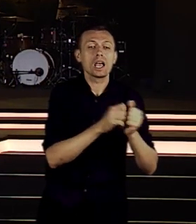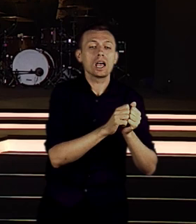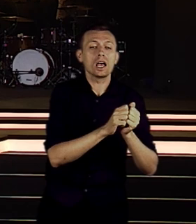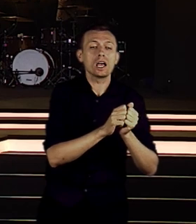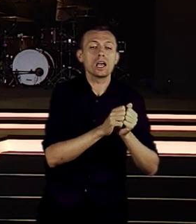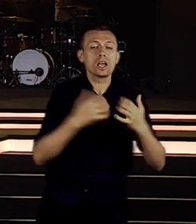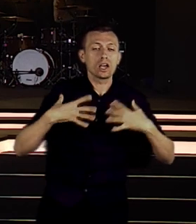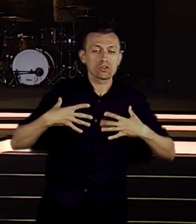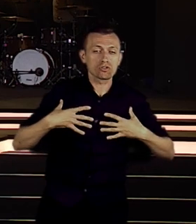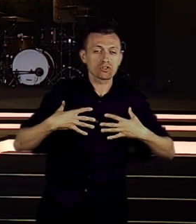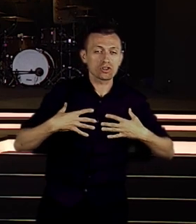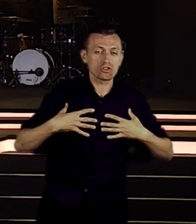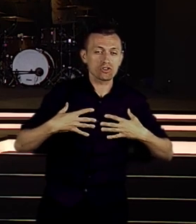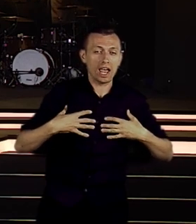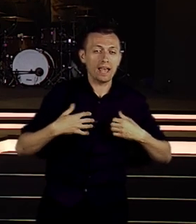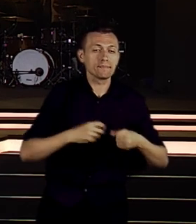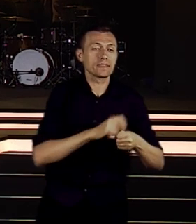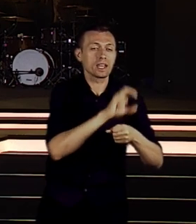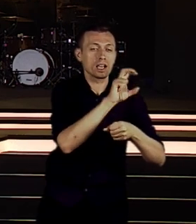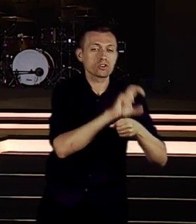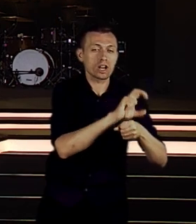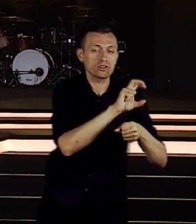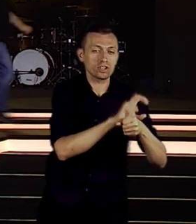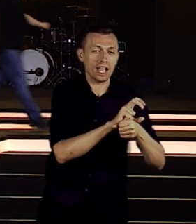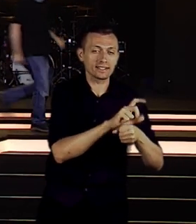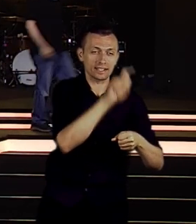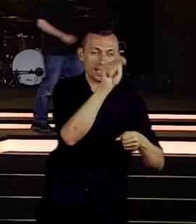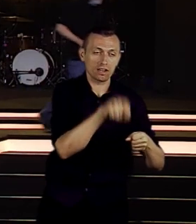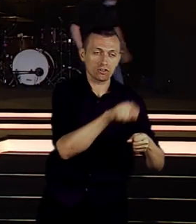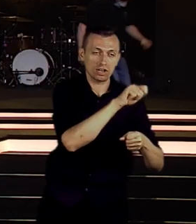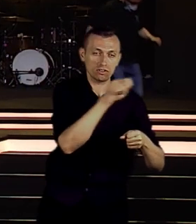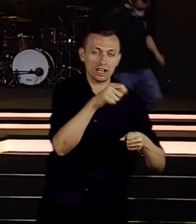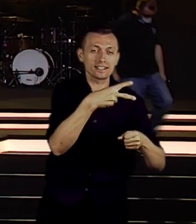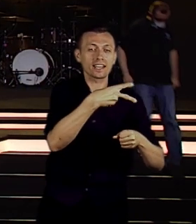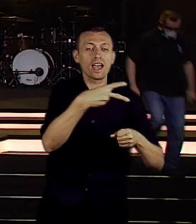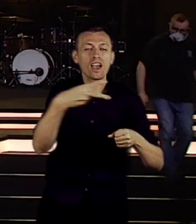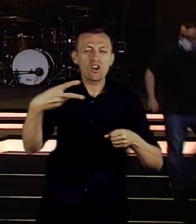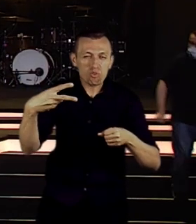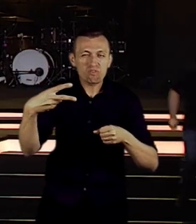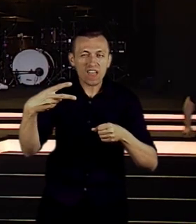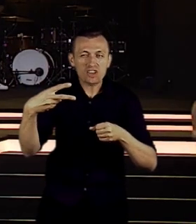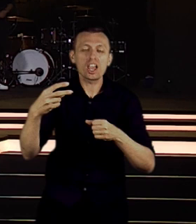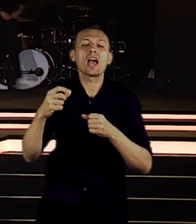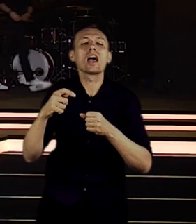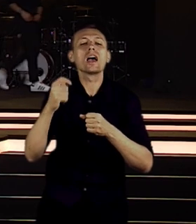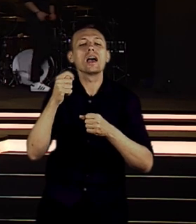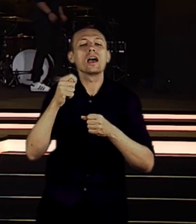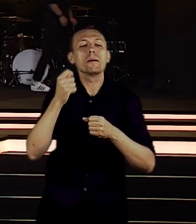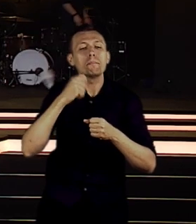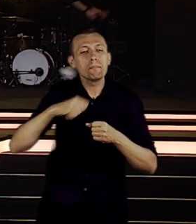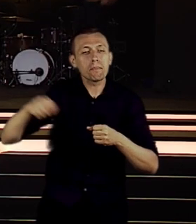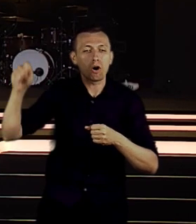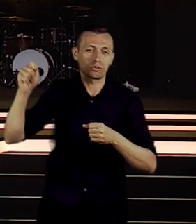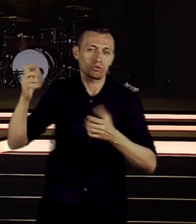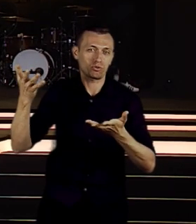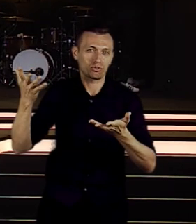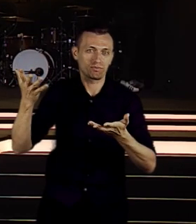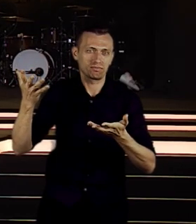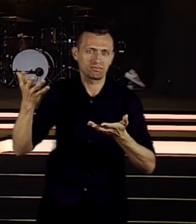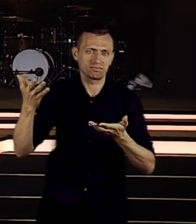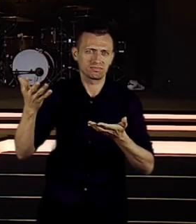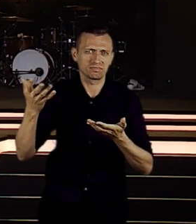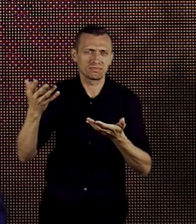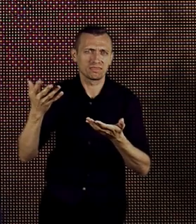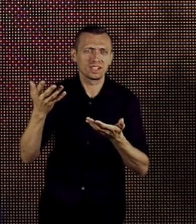której nie to, co widzimy przed sobą, za sobą czy w sobie,